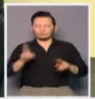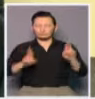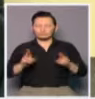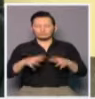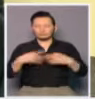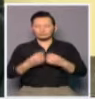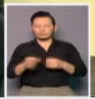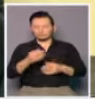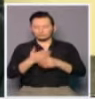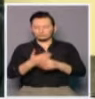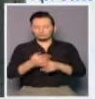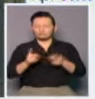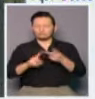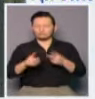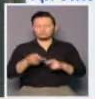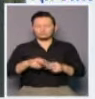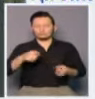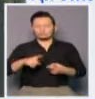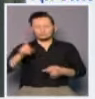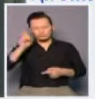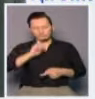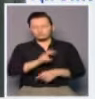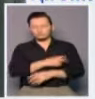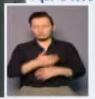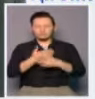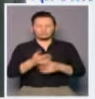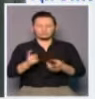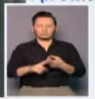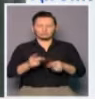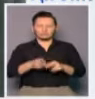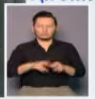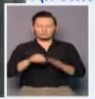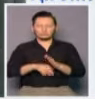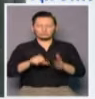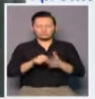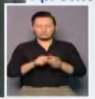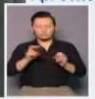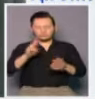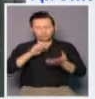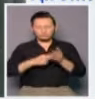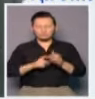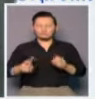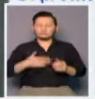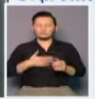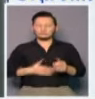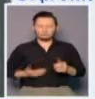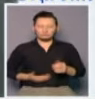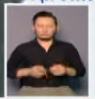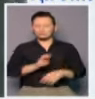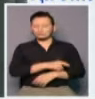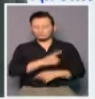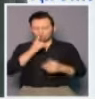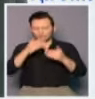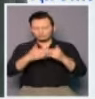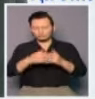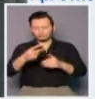семейного обслуживания. Второй – это доступный медицинский принцип. Если говорить о семейном принципе, то жителям лучше прикрепляться к поликлинике,